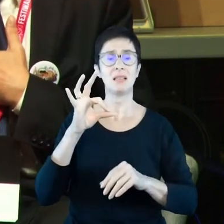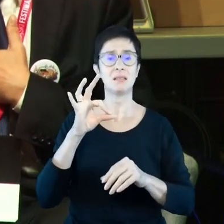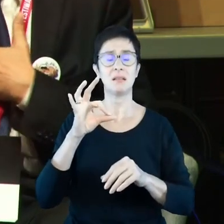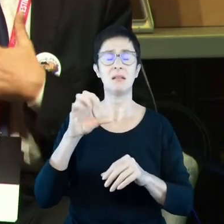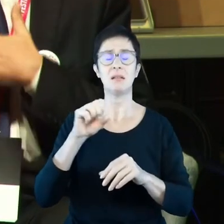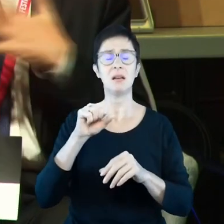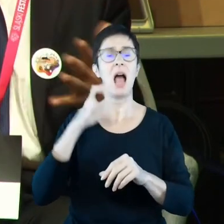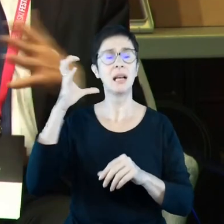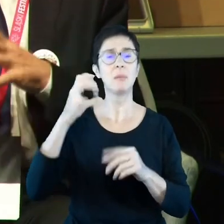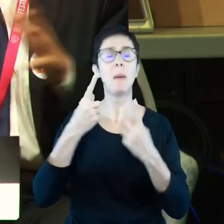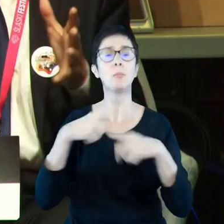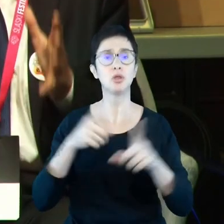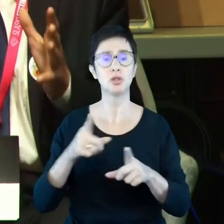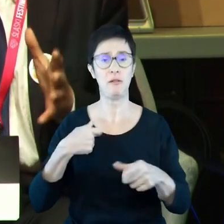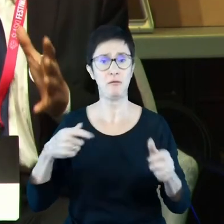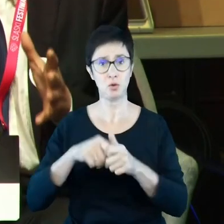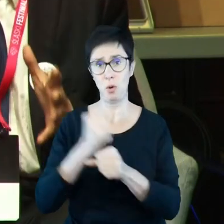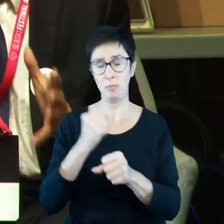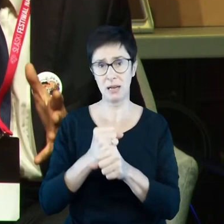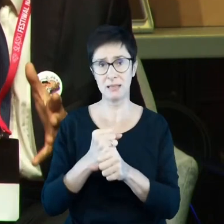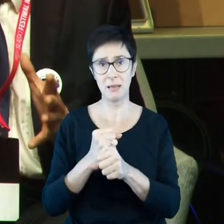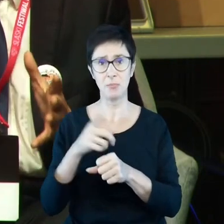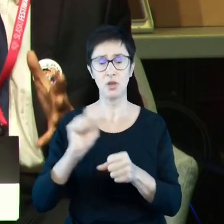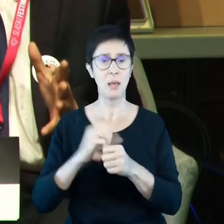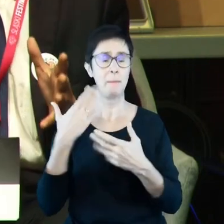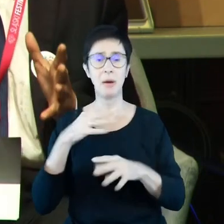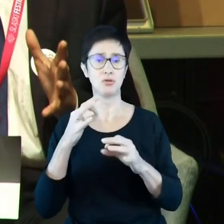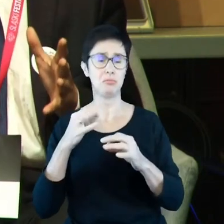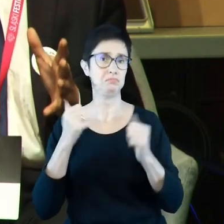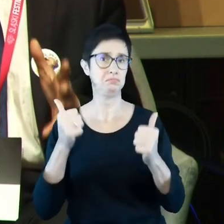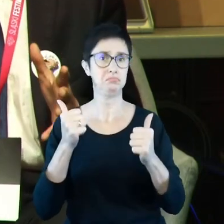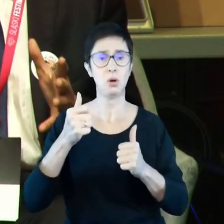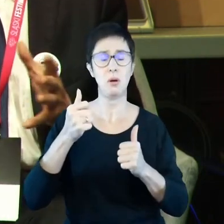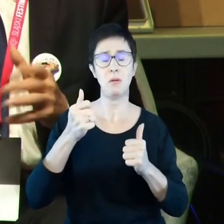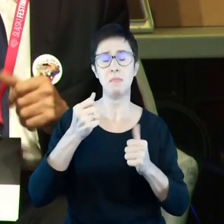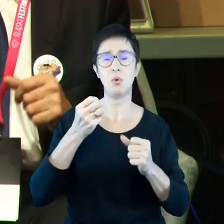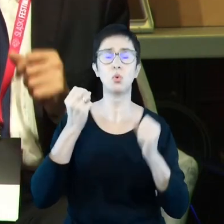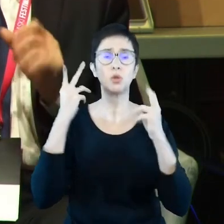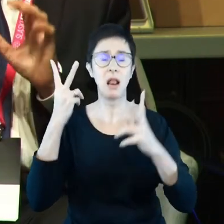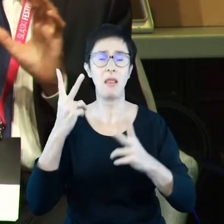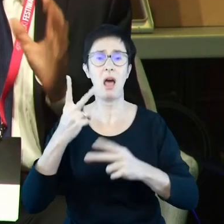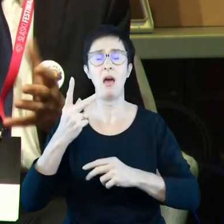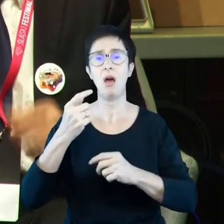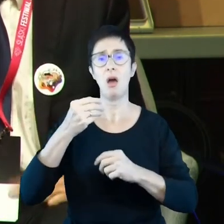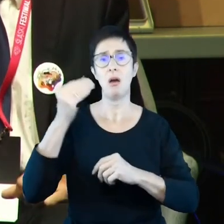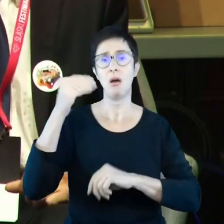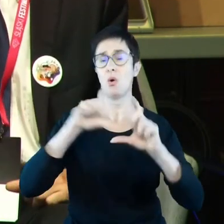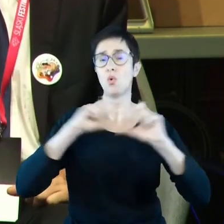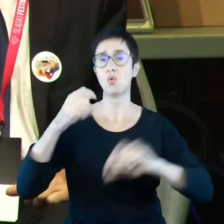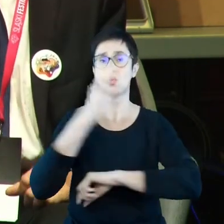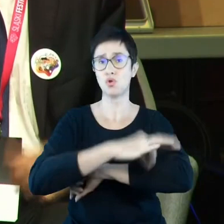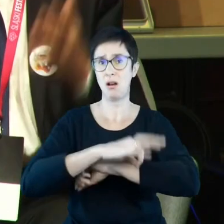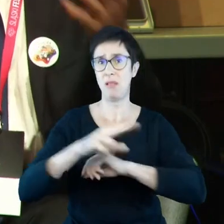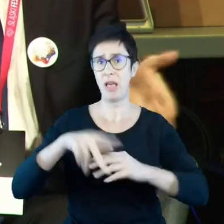uniwersytetów muzycznych w ogóle na świecie, ale jest to znakomita, bardzo kulturalna, bardzo mądra uczelnia na Śląsku i się strasznie cieszę, że współpracujemy tak